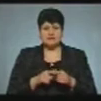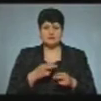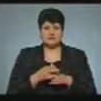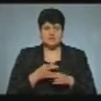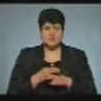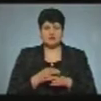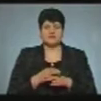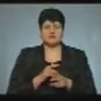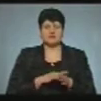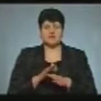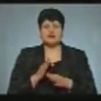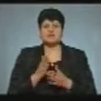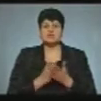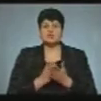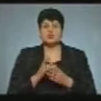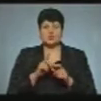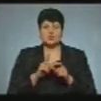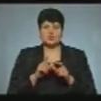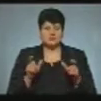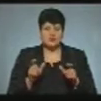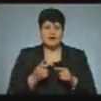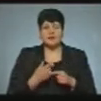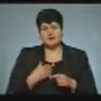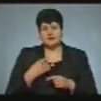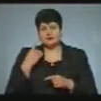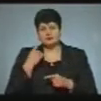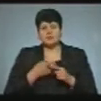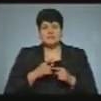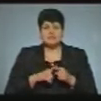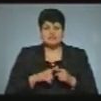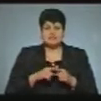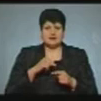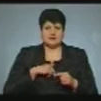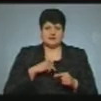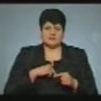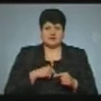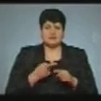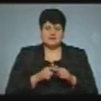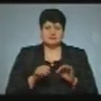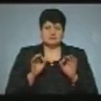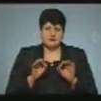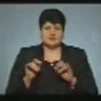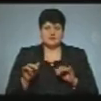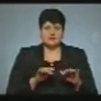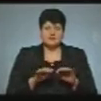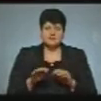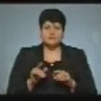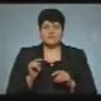службі. Але думаю, що це з, скажімо, моральної точки, це є виправдані дії, тому що